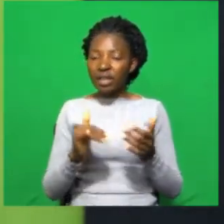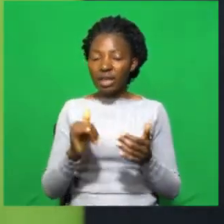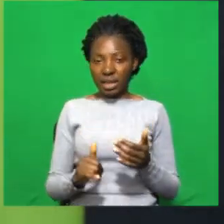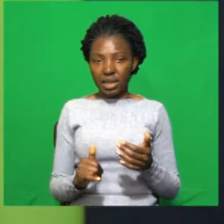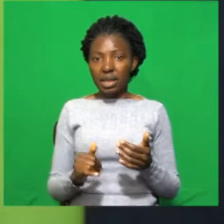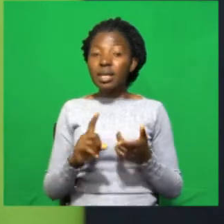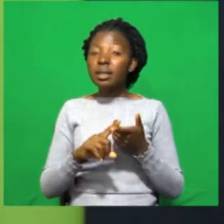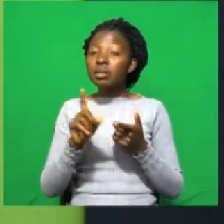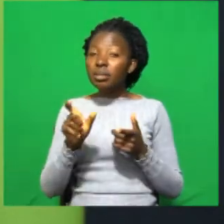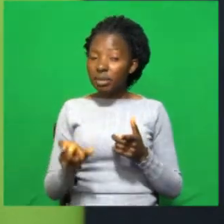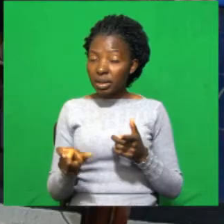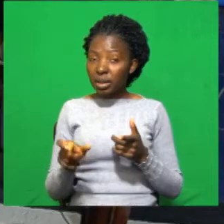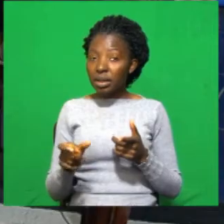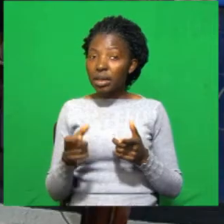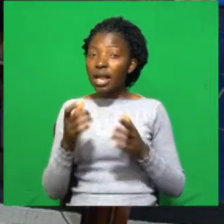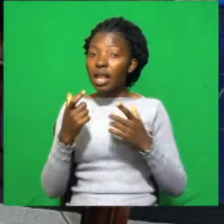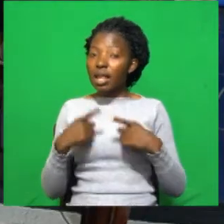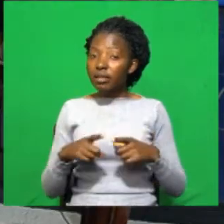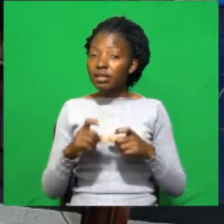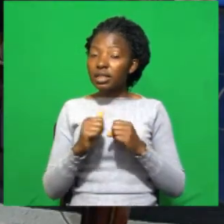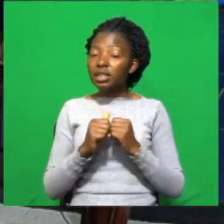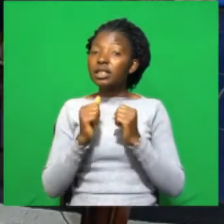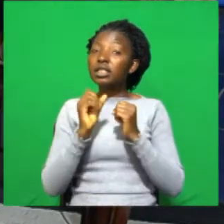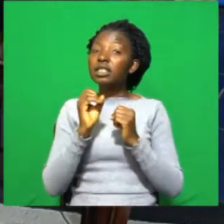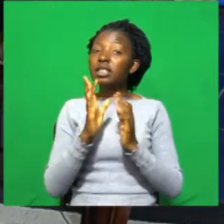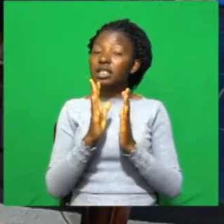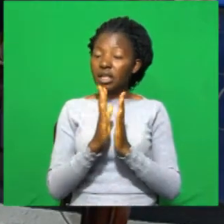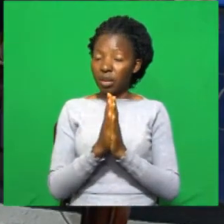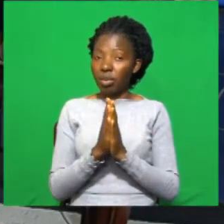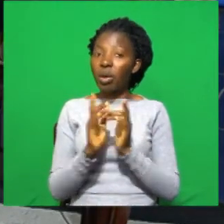chinzvimbo chaMwari, ari wezvivi